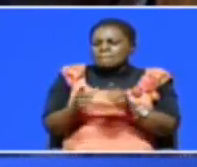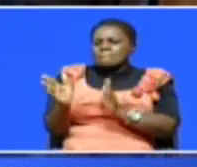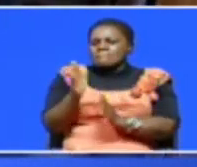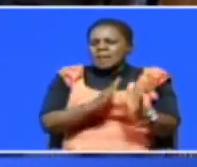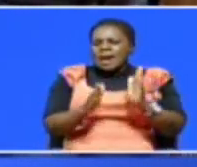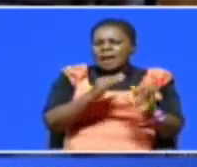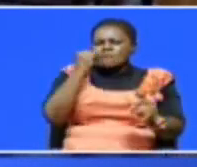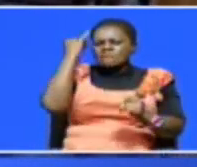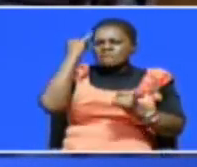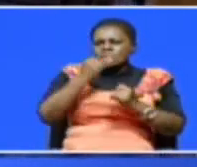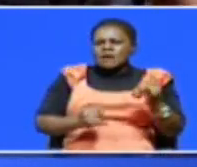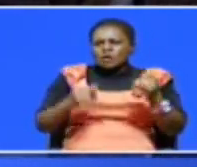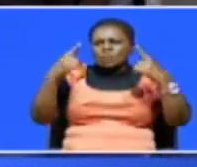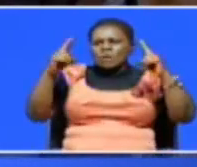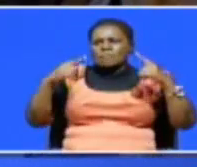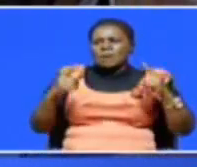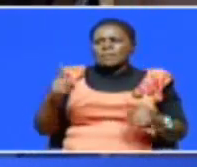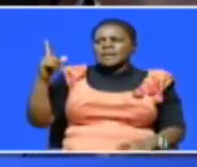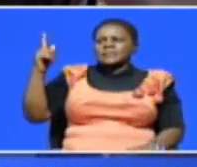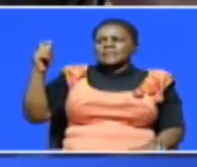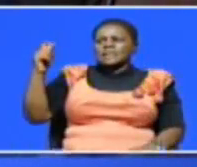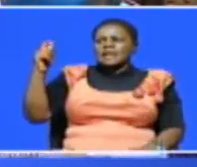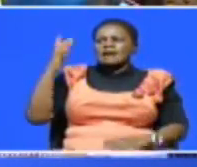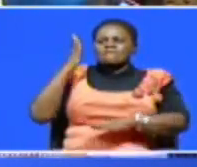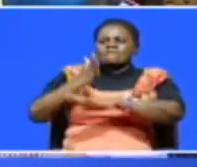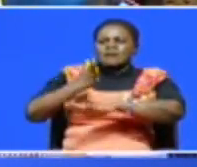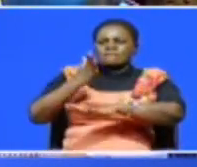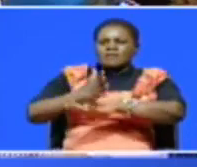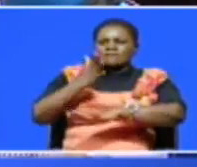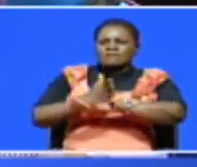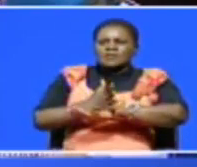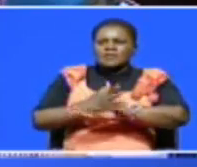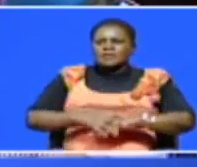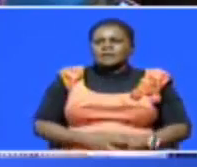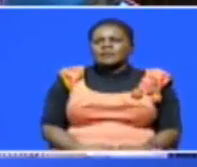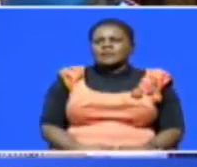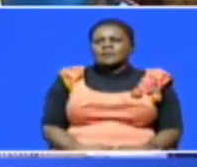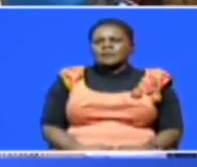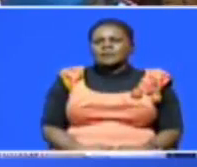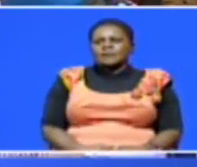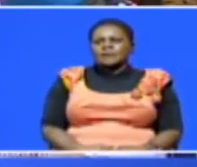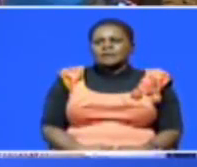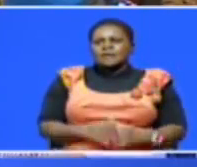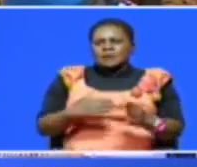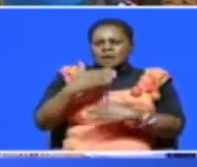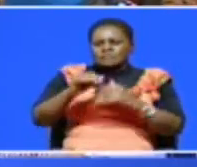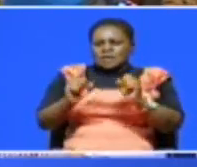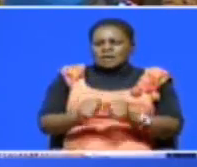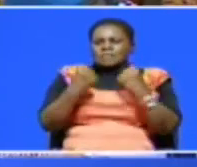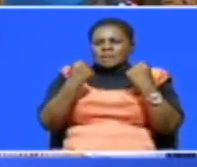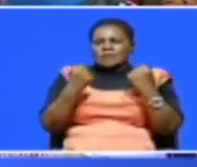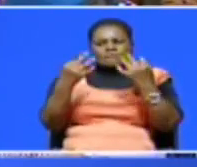harakati za mwisho za kufanikisha zabuni hiyo inayodhaniwa kuwa gushi. Having looked at the charges, baada ya tukio hilo